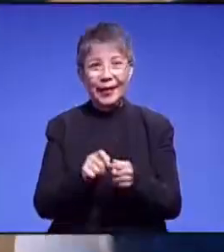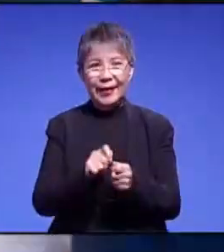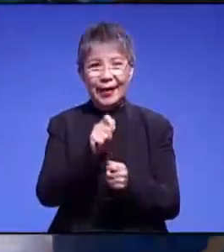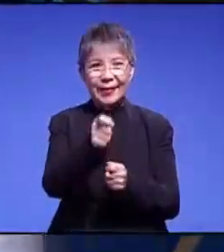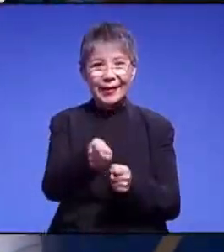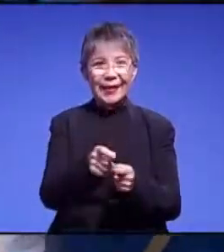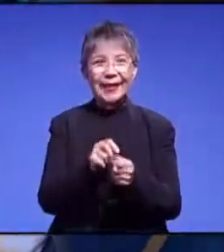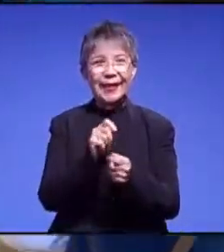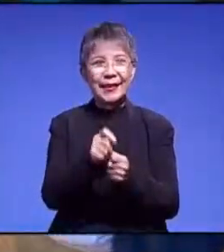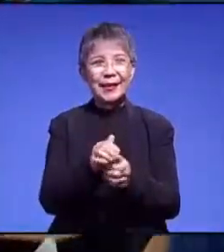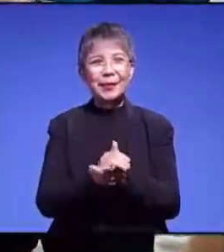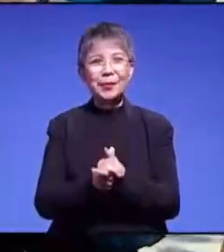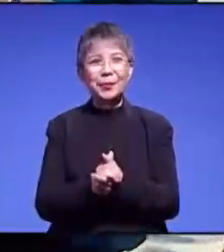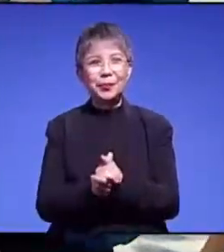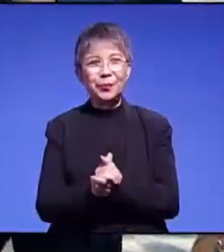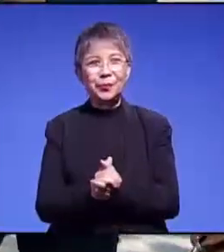Ayo, maskernya mana?